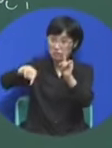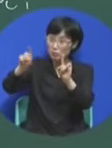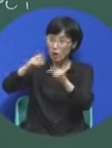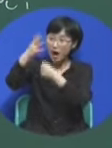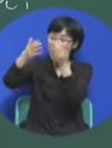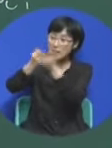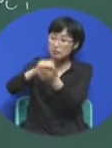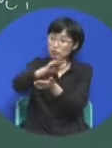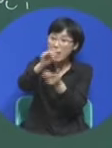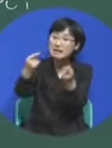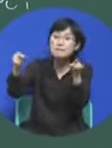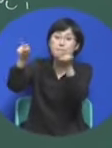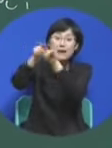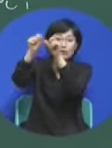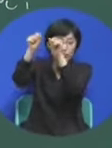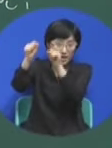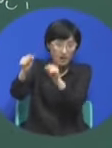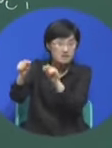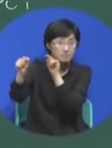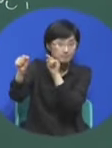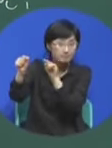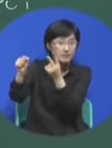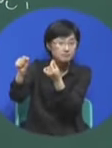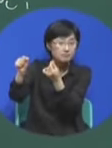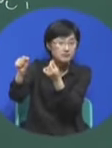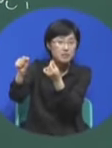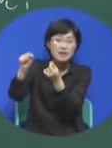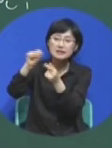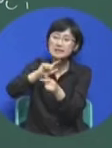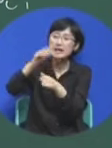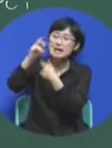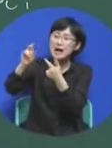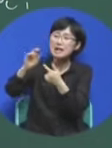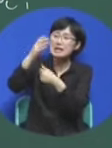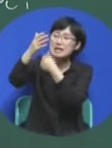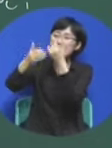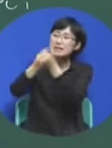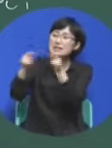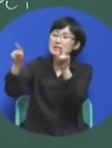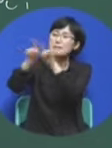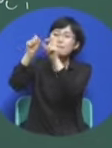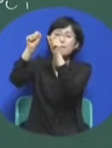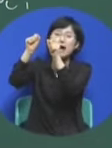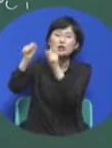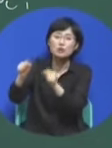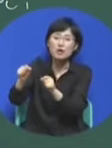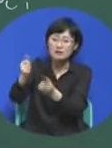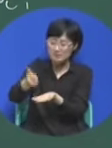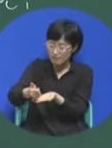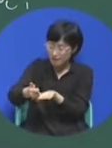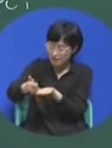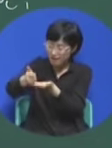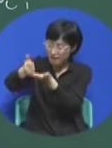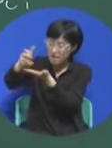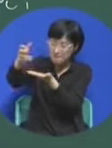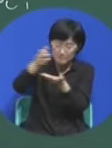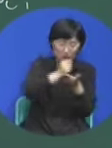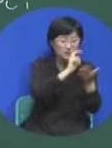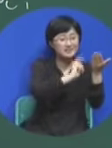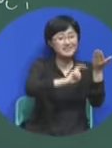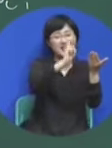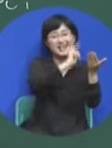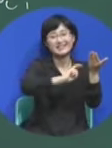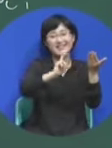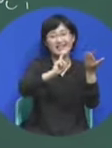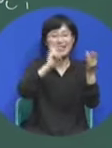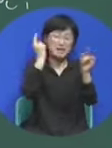임마누엘. 그 임마누엘의 그 이름을 높이는 그런 찬양이 이번 한 주간